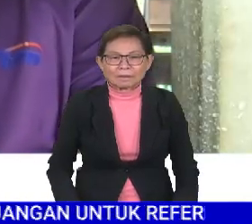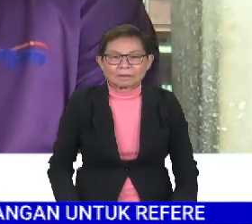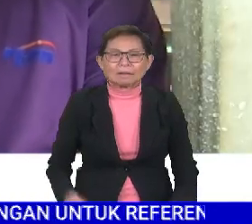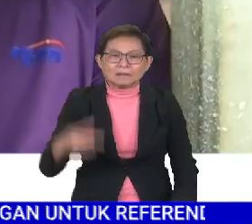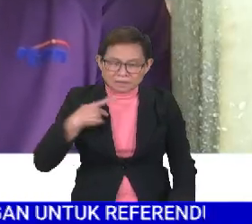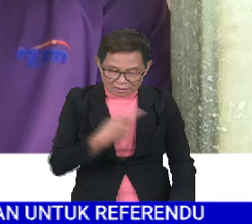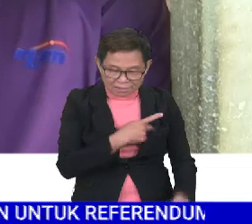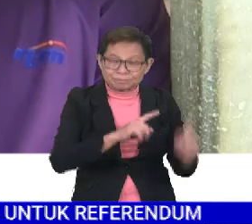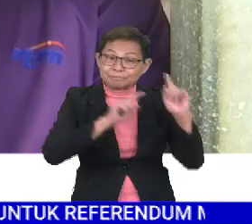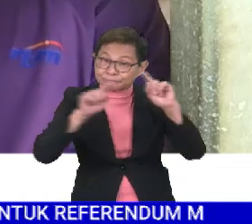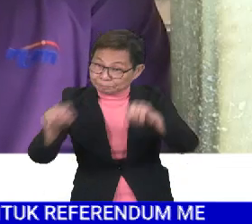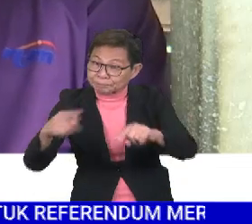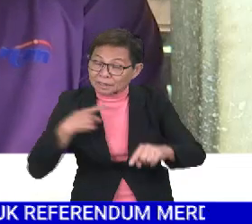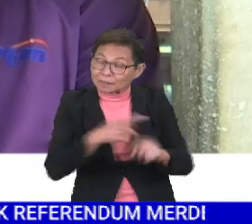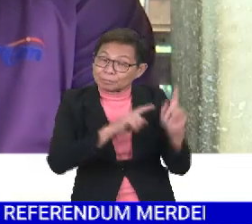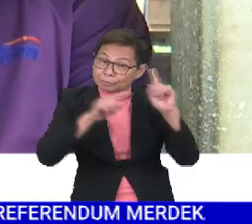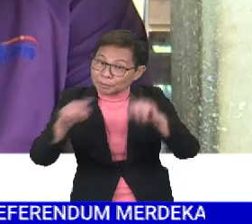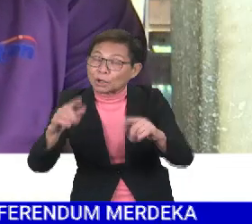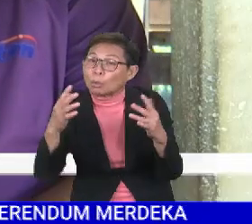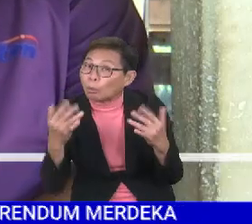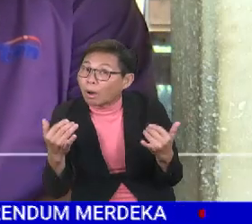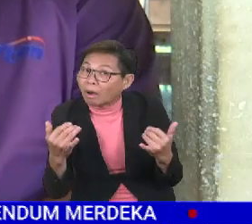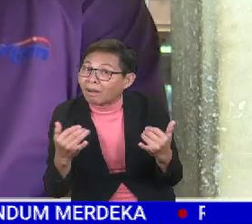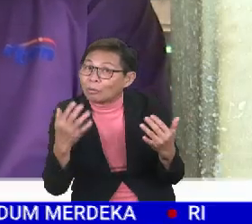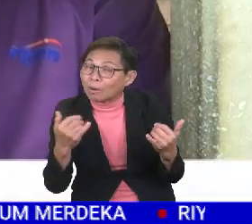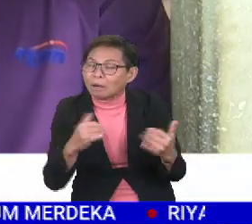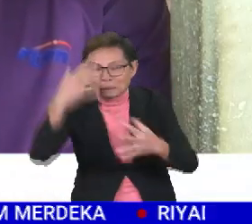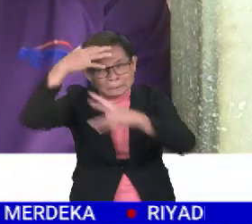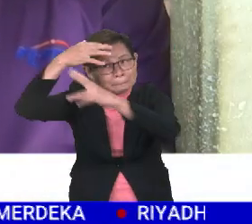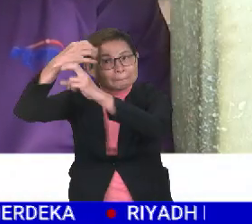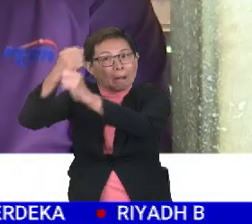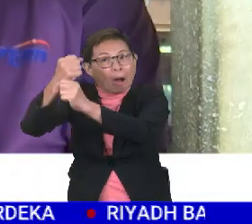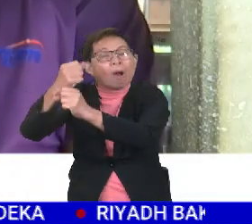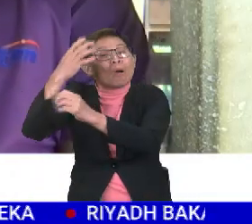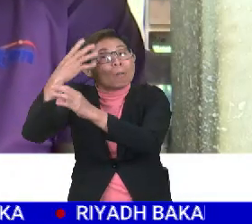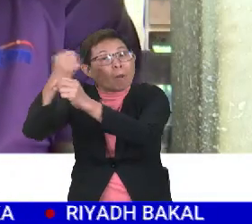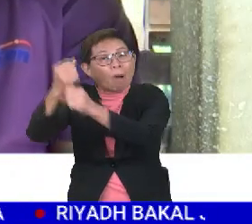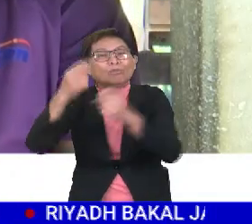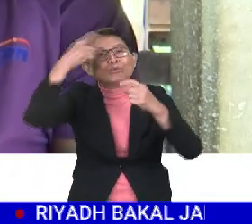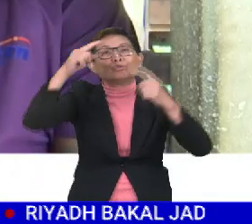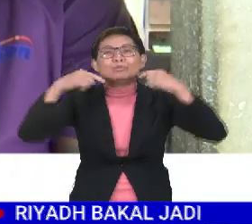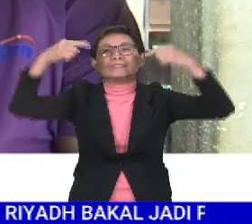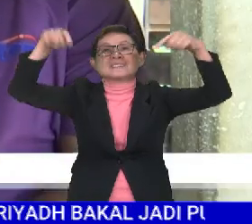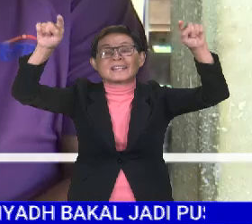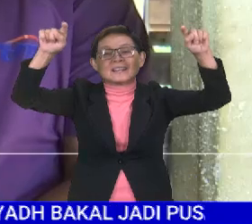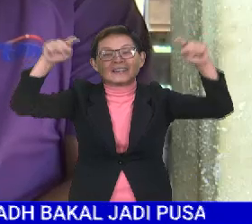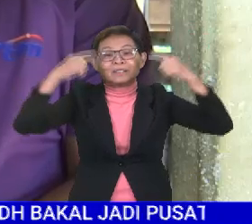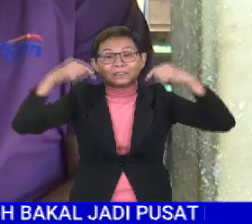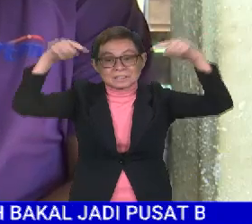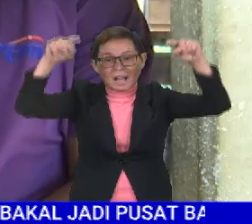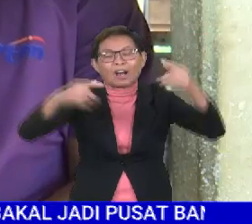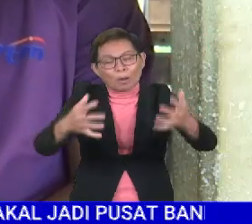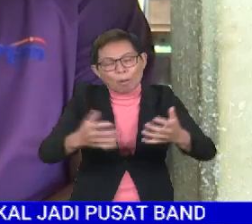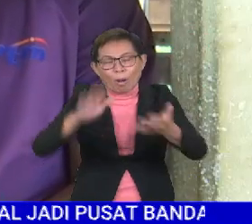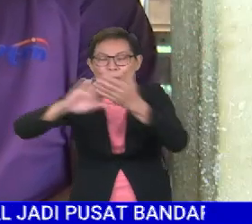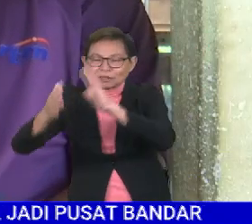Kita turun padang sebagai satu iltizam ya, untuk menjayakan hasrat